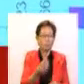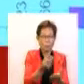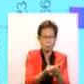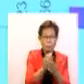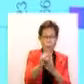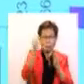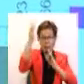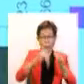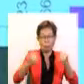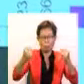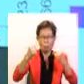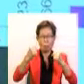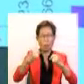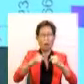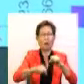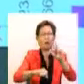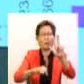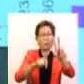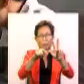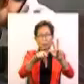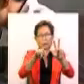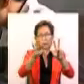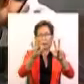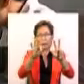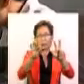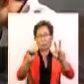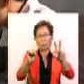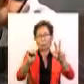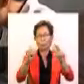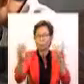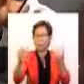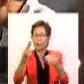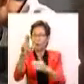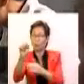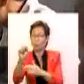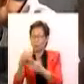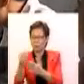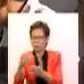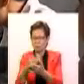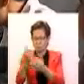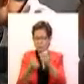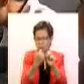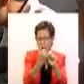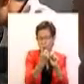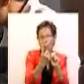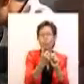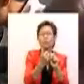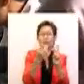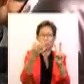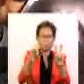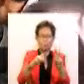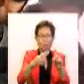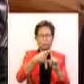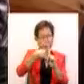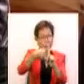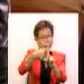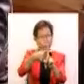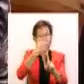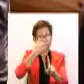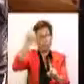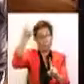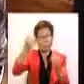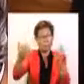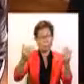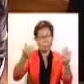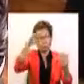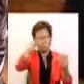Ringgit dijangka mengukuh pada kadar 3.90 berbanding dolar Amerika tahun depan. Petanda positif itu dilihat lebih baik